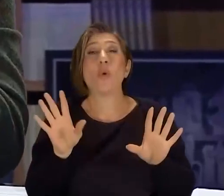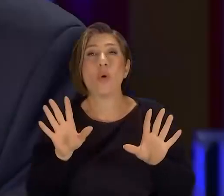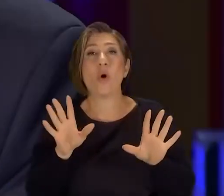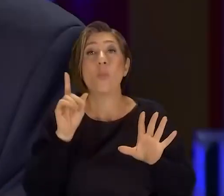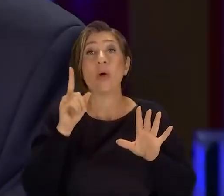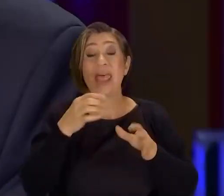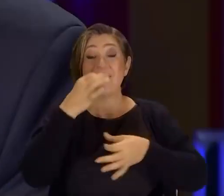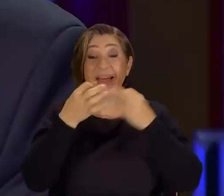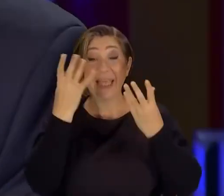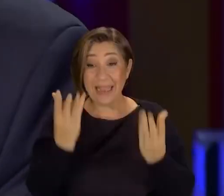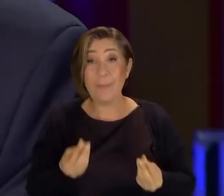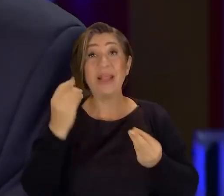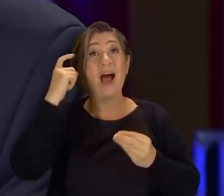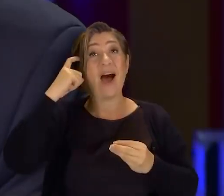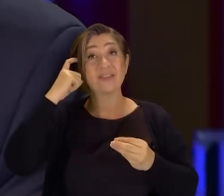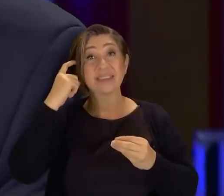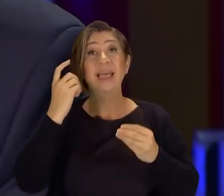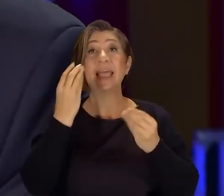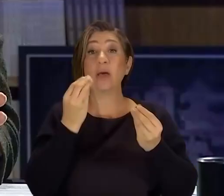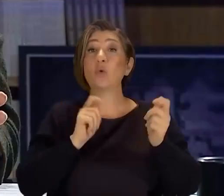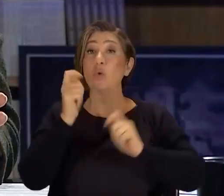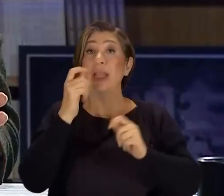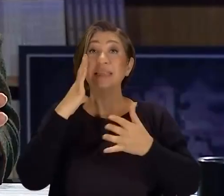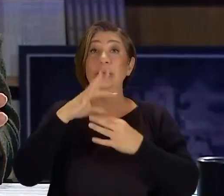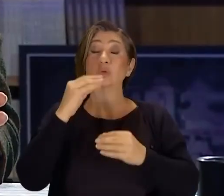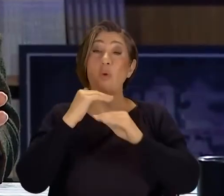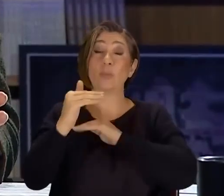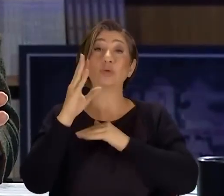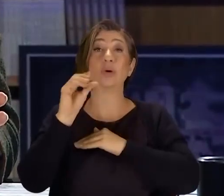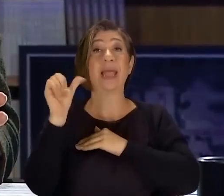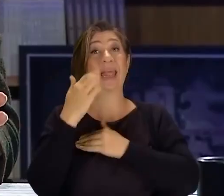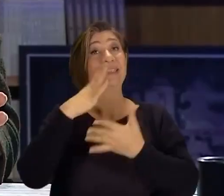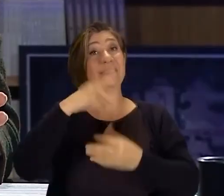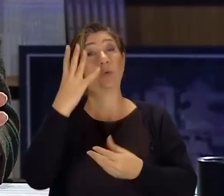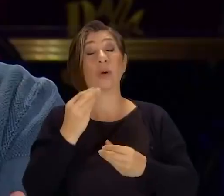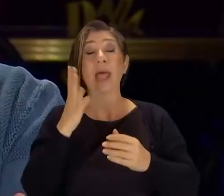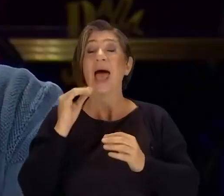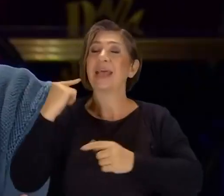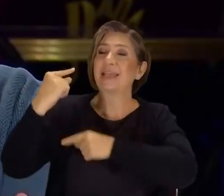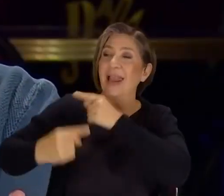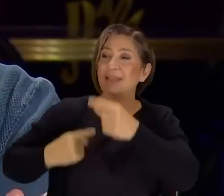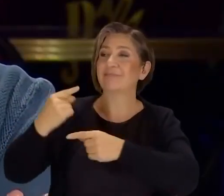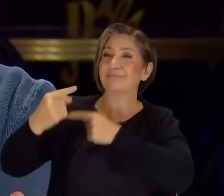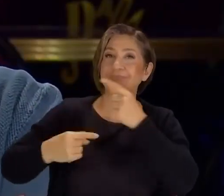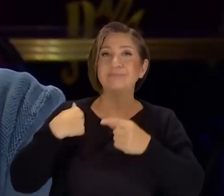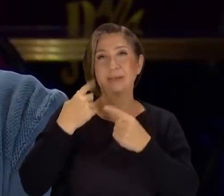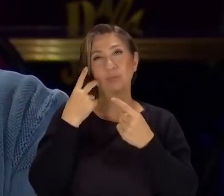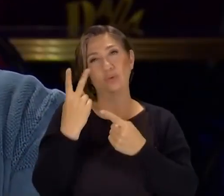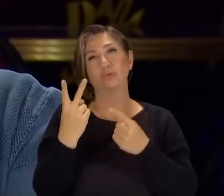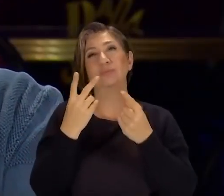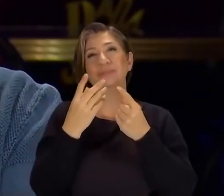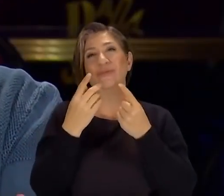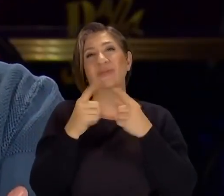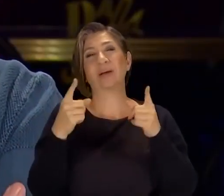edilebilir hafızayı iyi kullanan insanlar Demek ki toplumda çok değerli insan onu çok ama her gelen Mısır'da benim O biraz